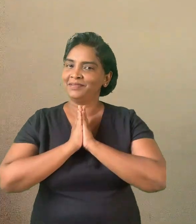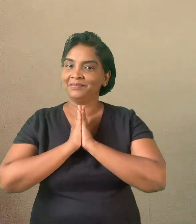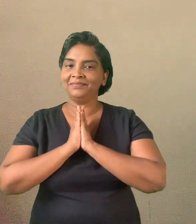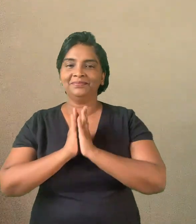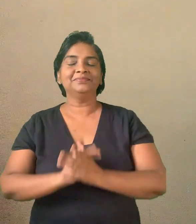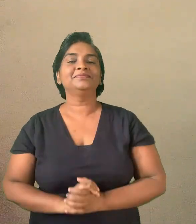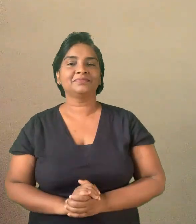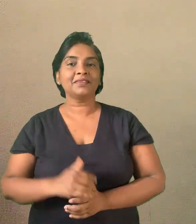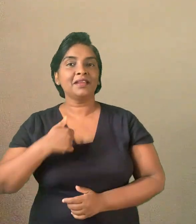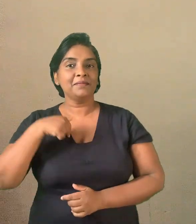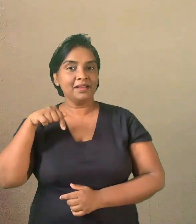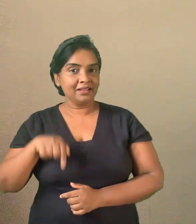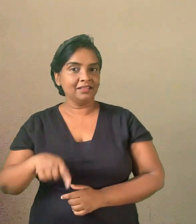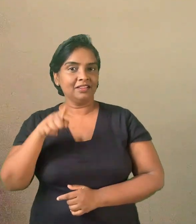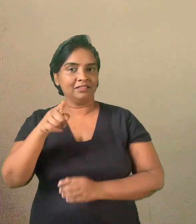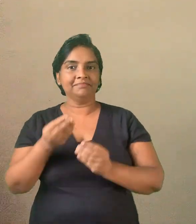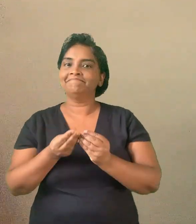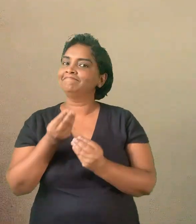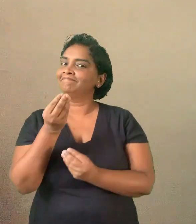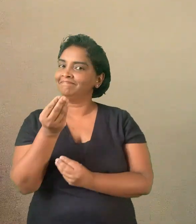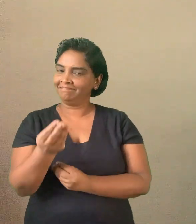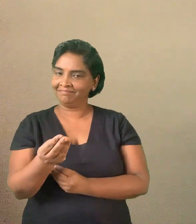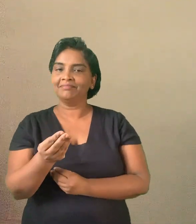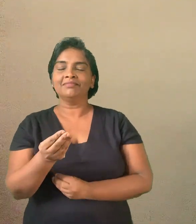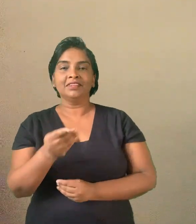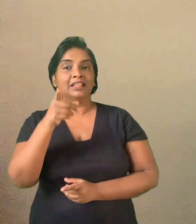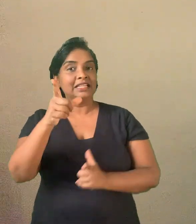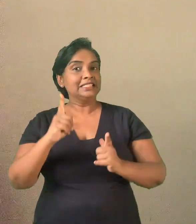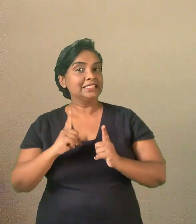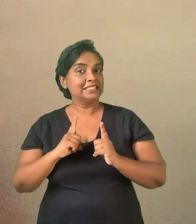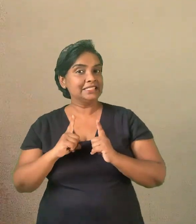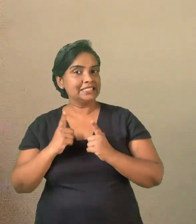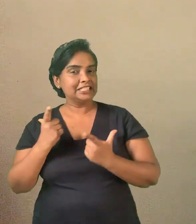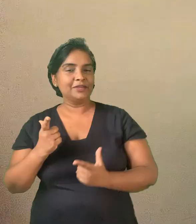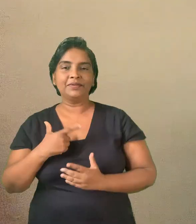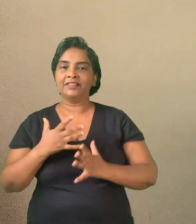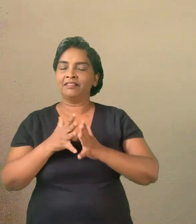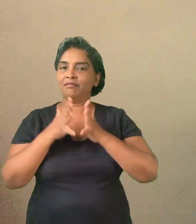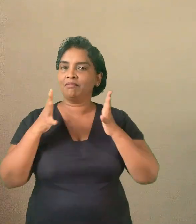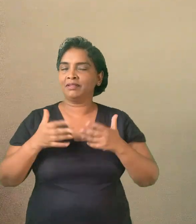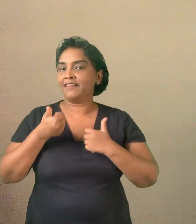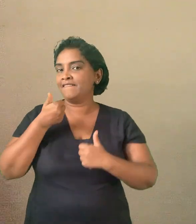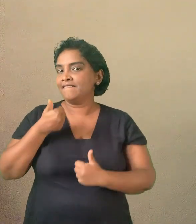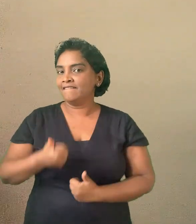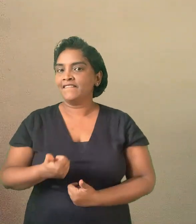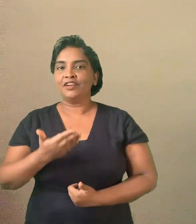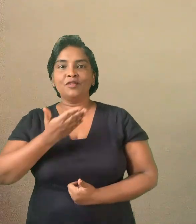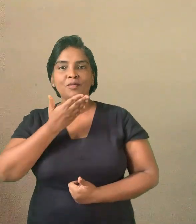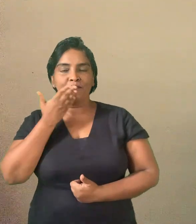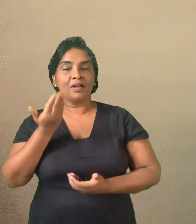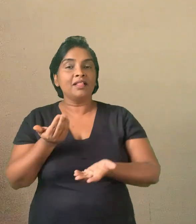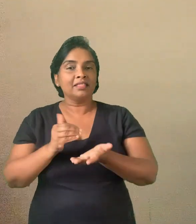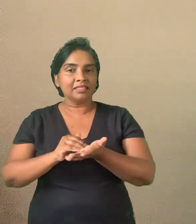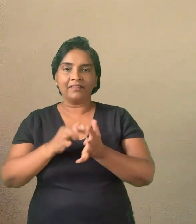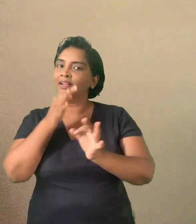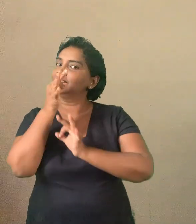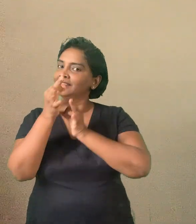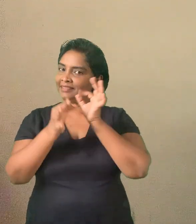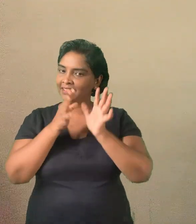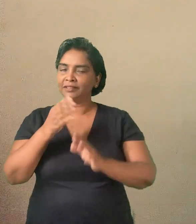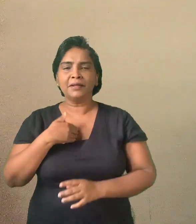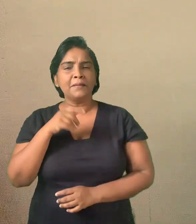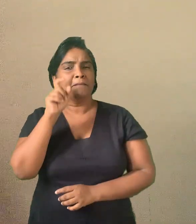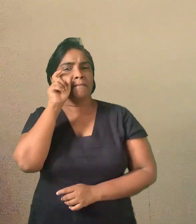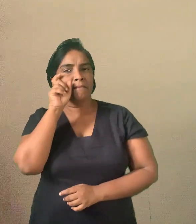අයිබෝවන් අපි අද ඔබට ලබා දෙනවා අපේ ජීවිතයට වඩා ප්‍රයෝජනවත් විය හැකි තවත් කතාවක්. ඉතින්